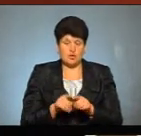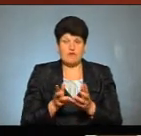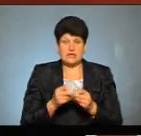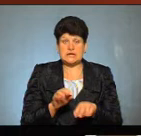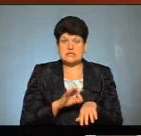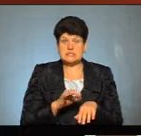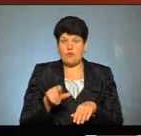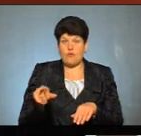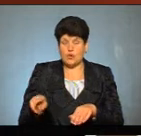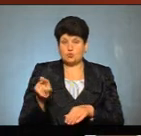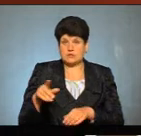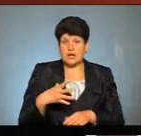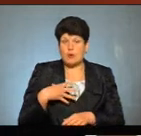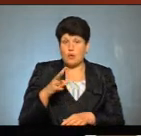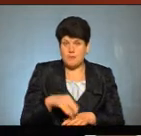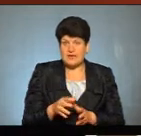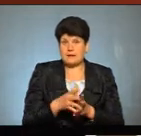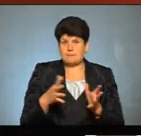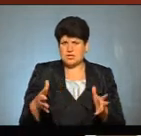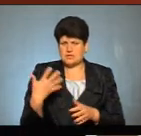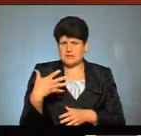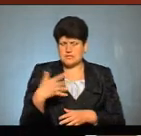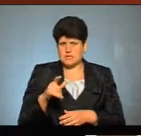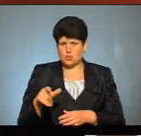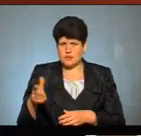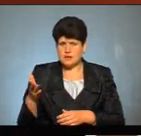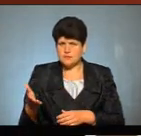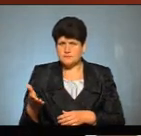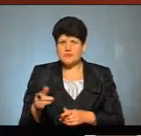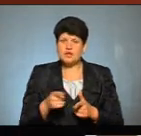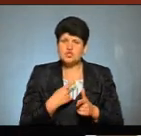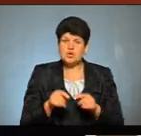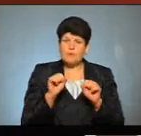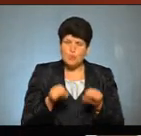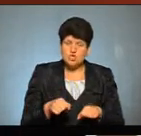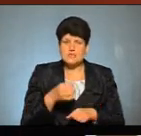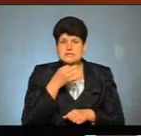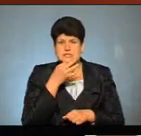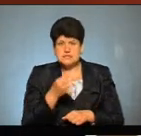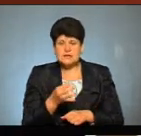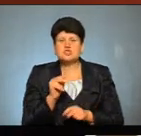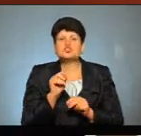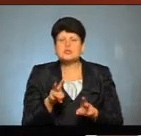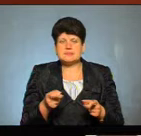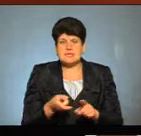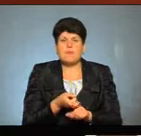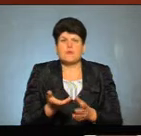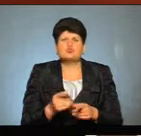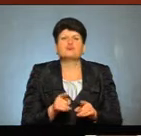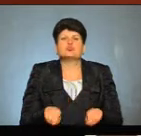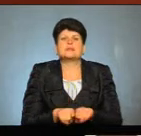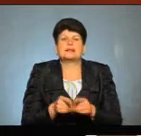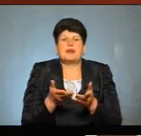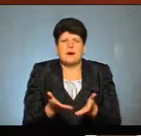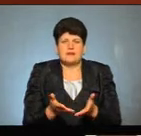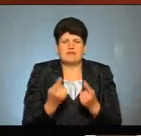хворих, то в них померло значно більше 50 людей. Чи можна сказати, взагалі, з чим це пов'язано? Чому так? Тобто